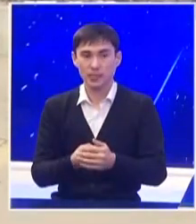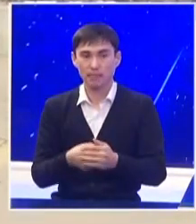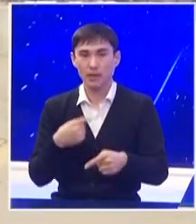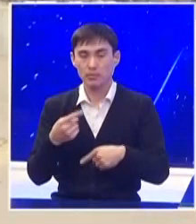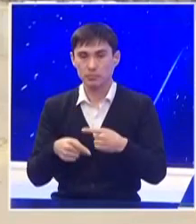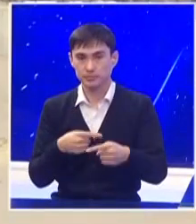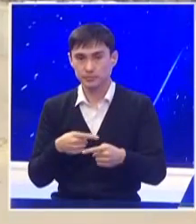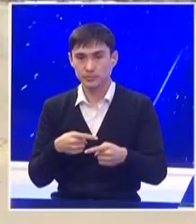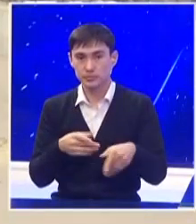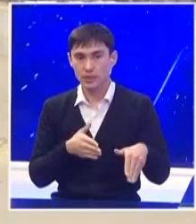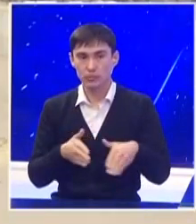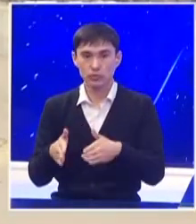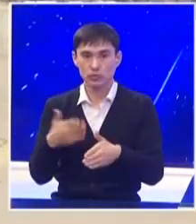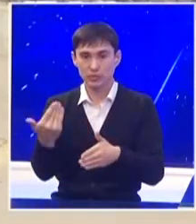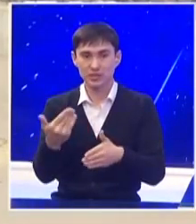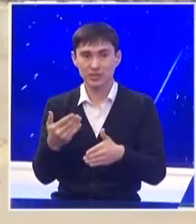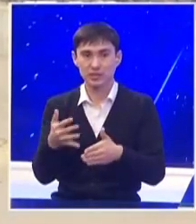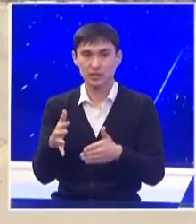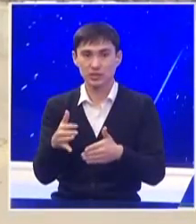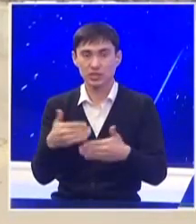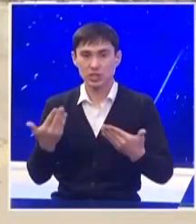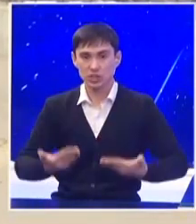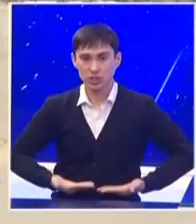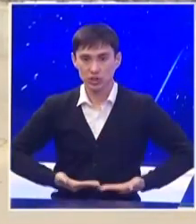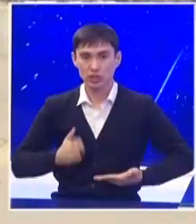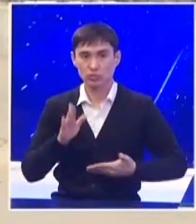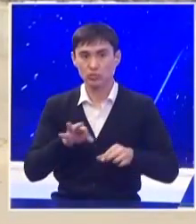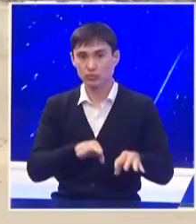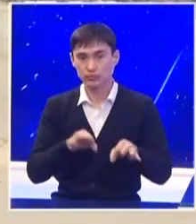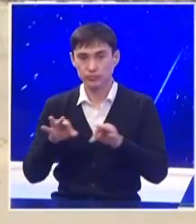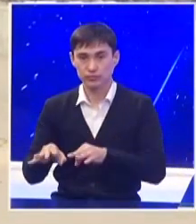потом путем их жителей будут